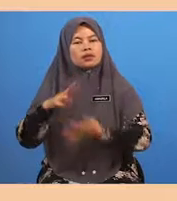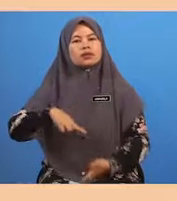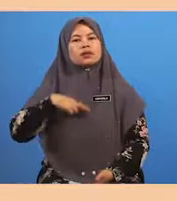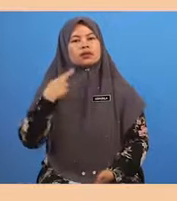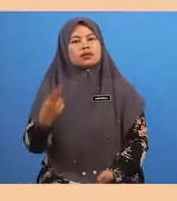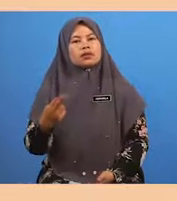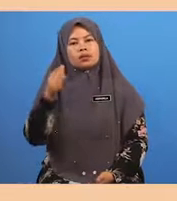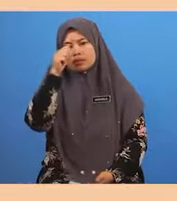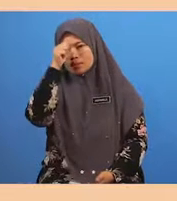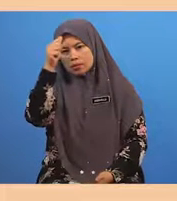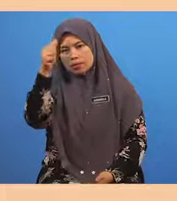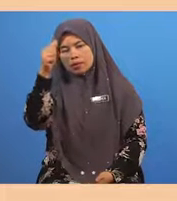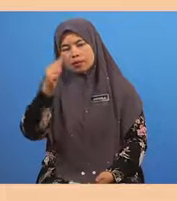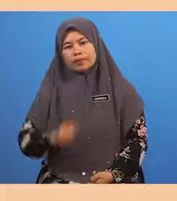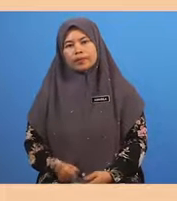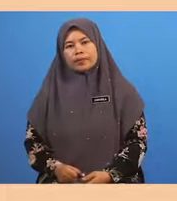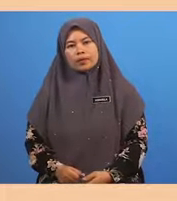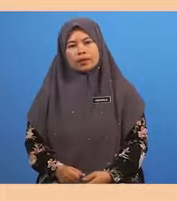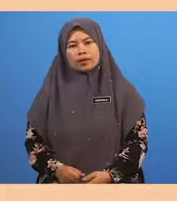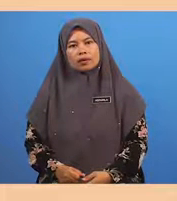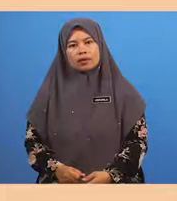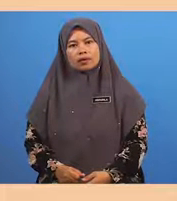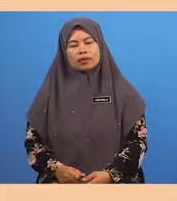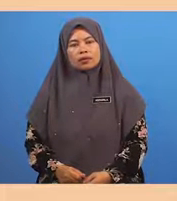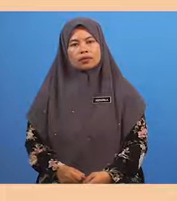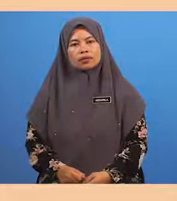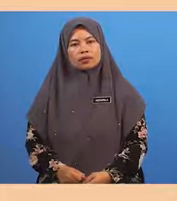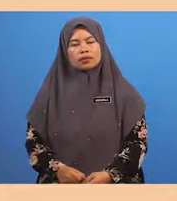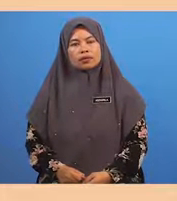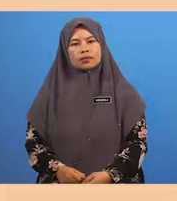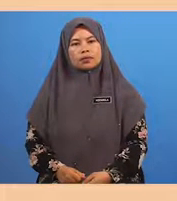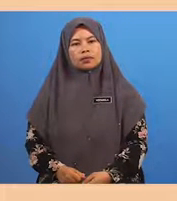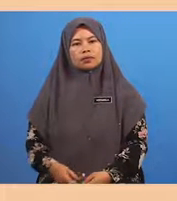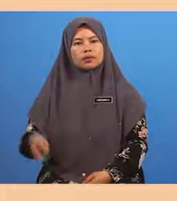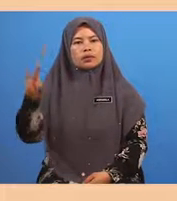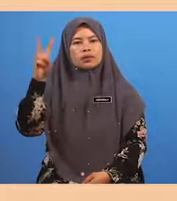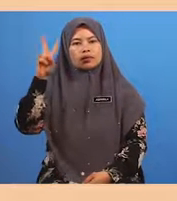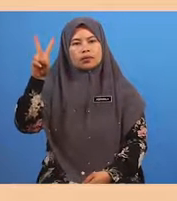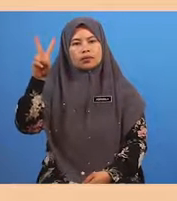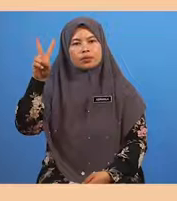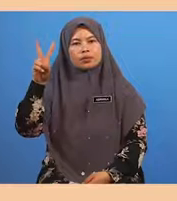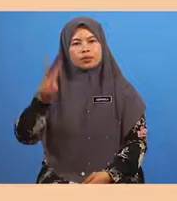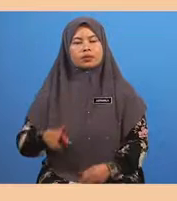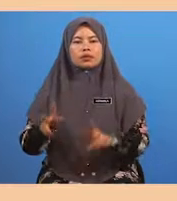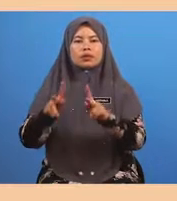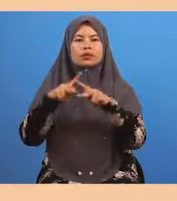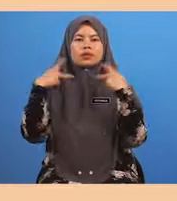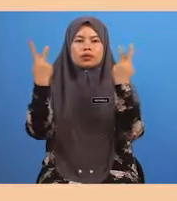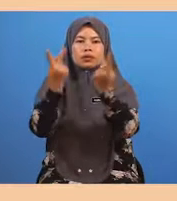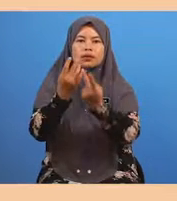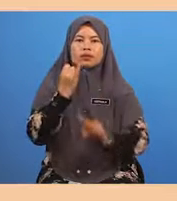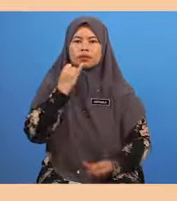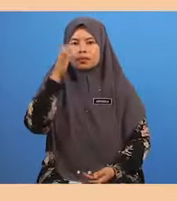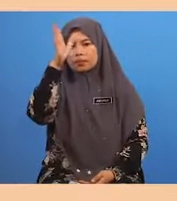Taala. Insya-Allah dapat menjadi bekal untuk akhirat kelak. Hikmah kedua, keluarga ibu bapa angkat